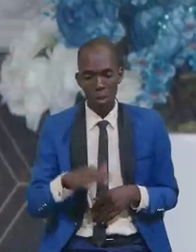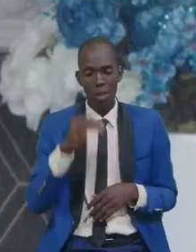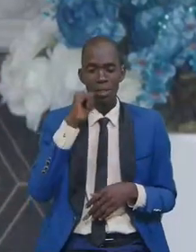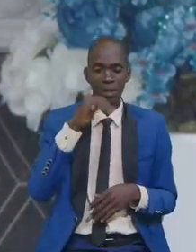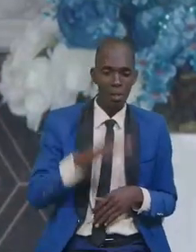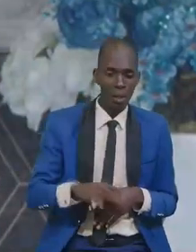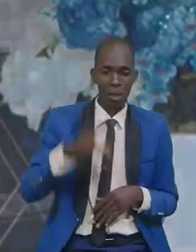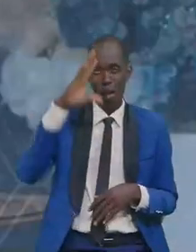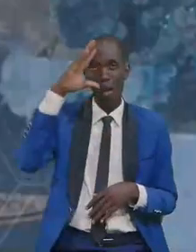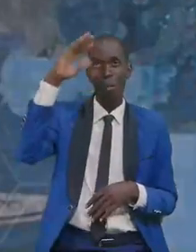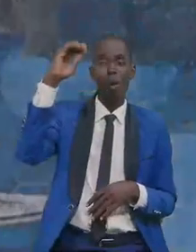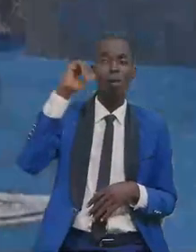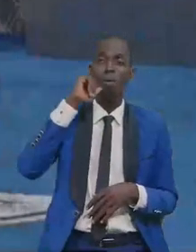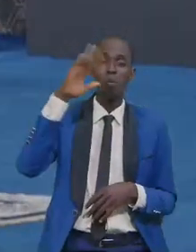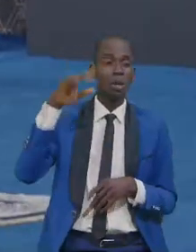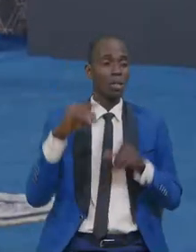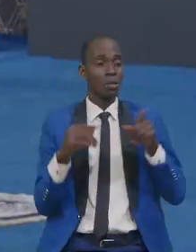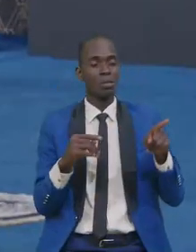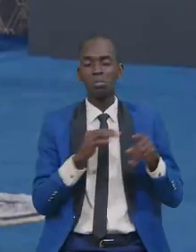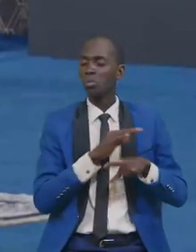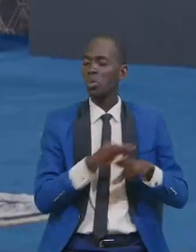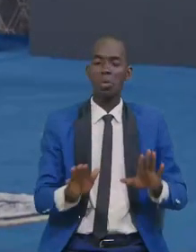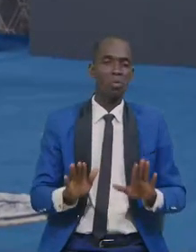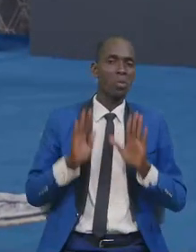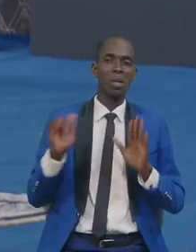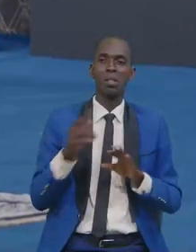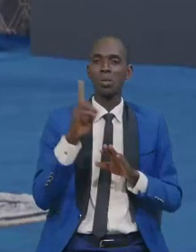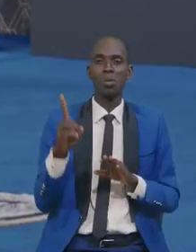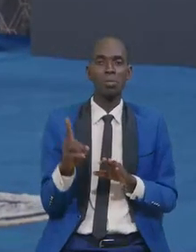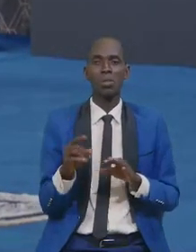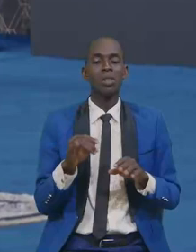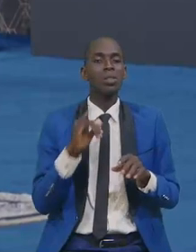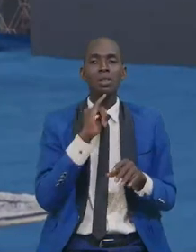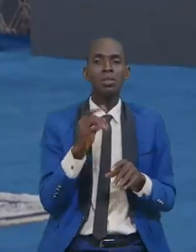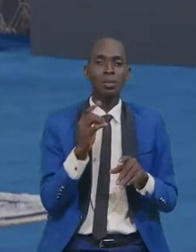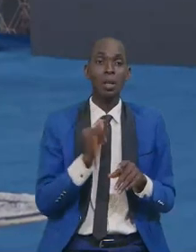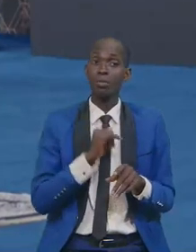fille, homme, femme. Ah, ce monsieur-là, il détruit. Hein.